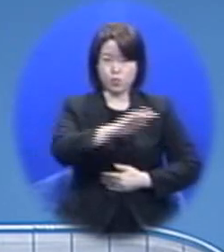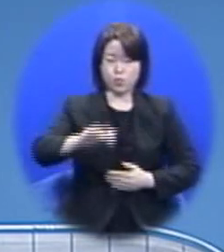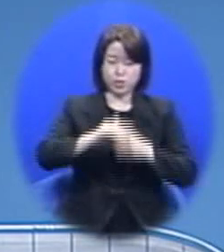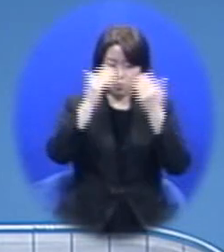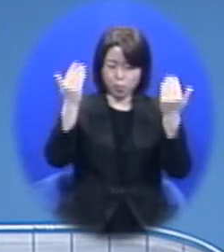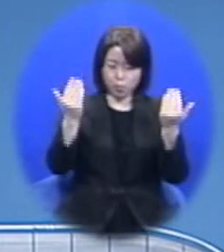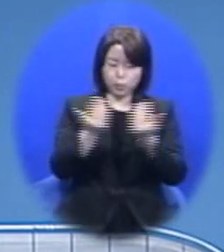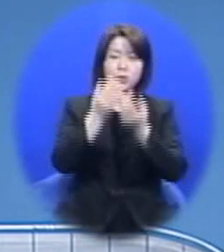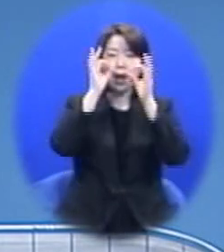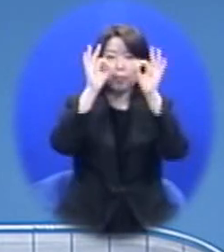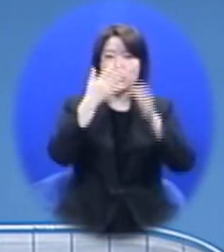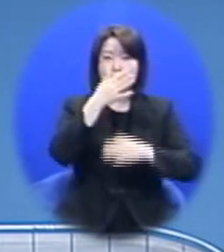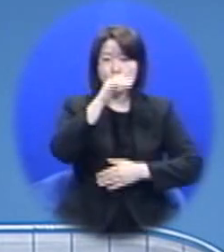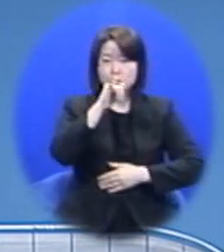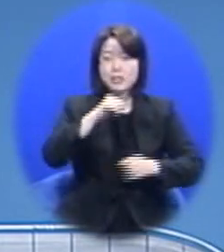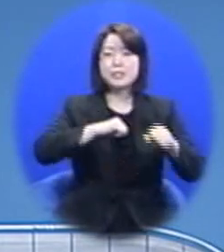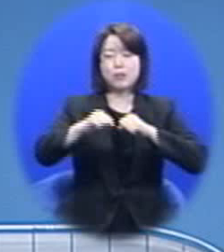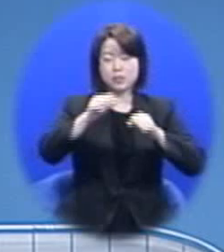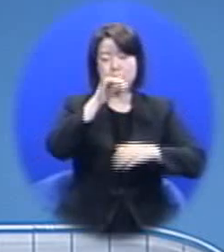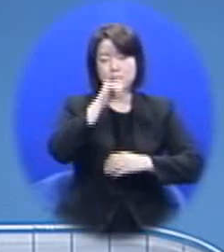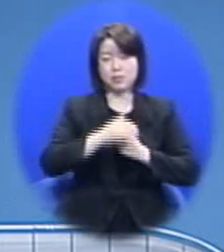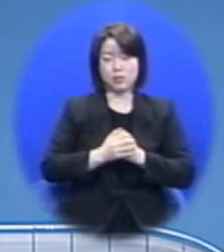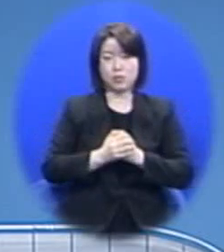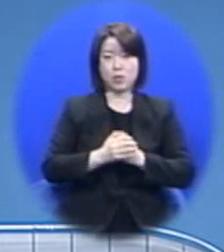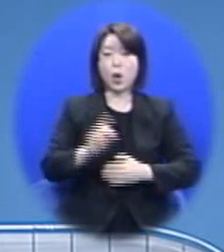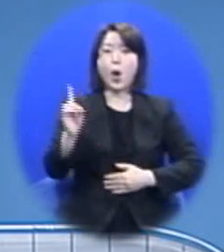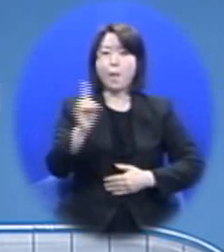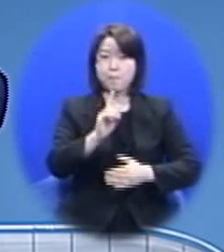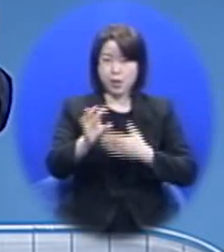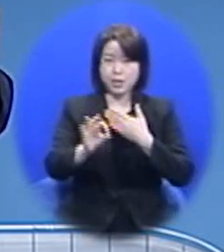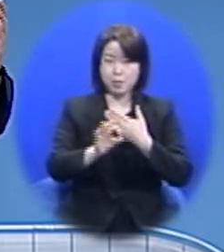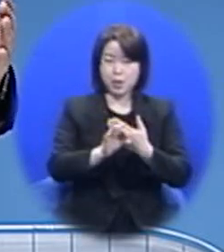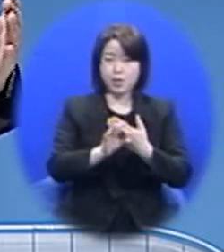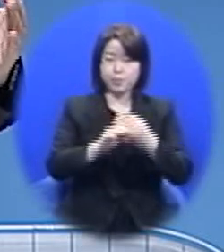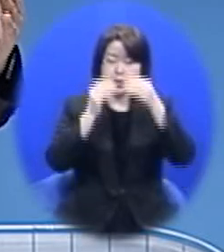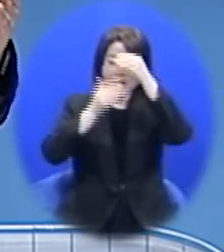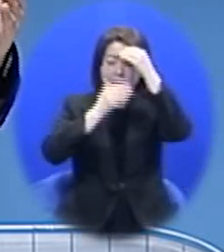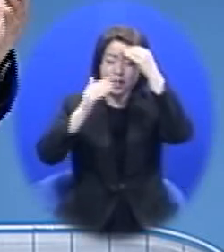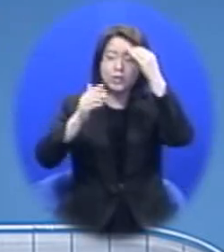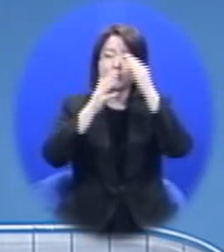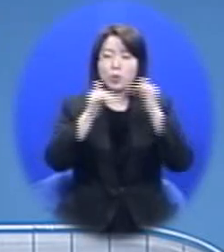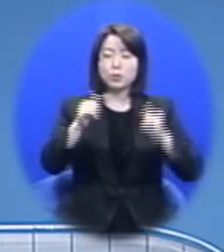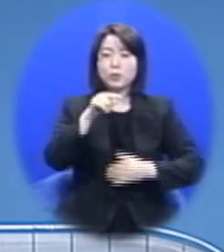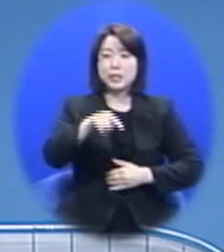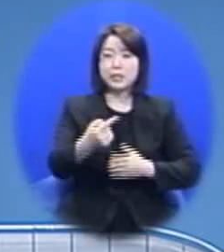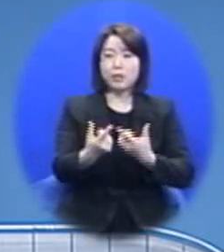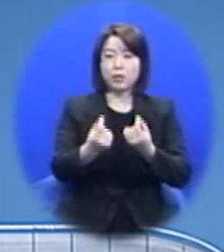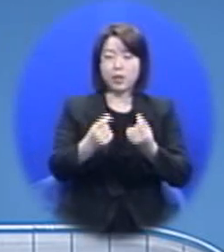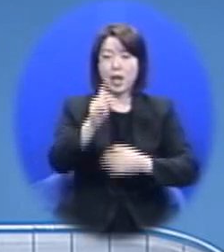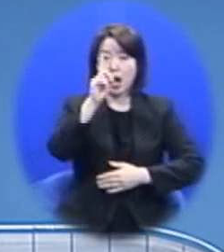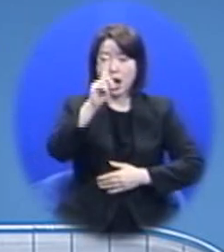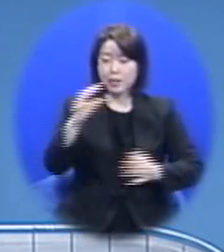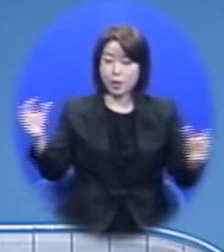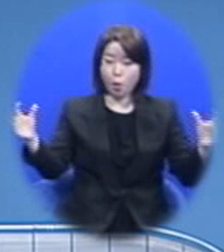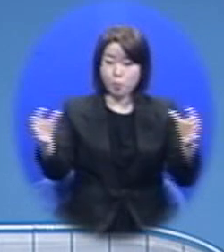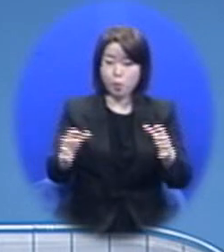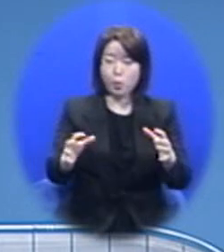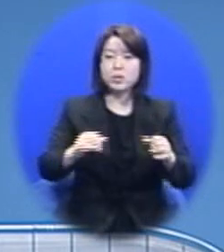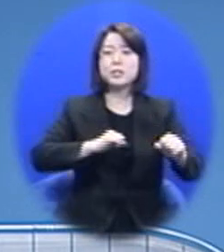볼 수 있는, 그게 뭐냐면 성도들을 이렇게 하나로 모으시는 성령의